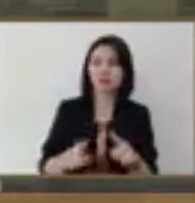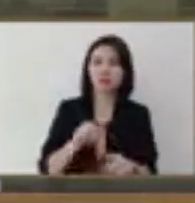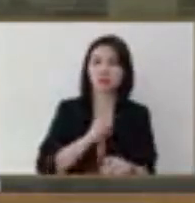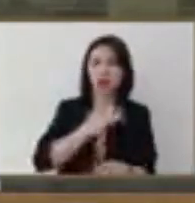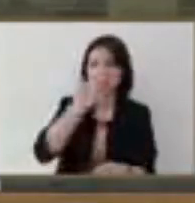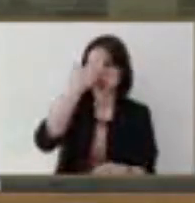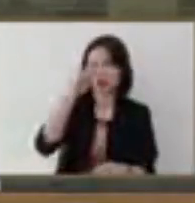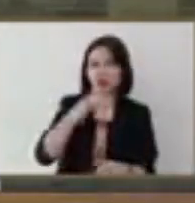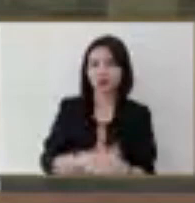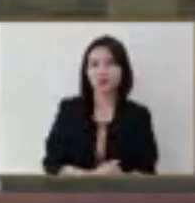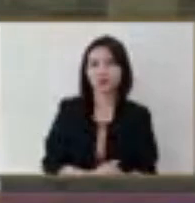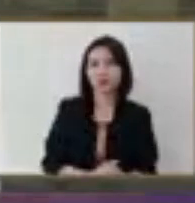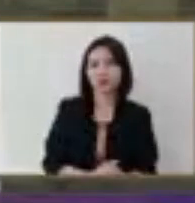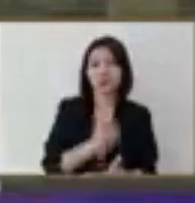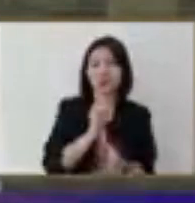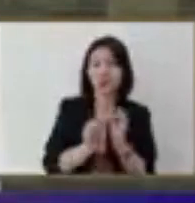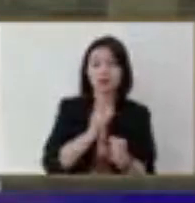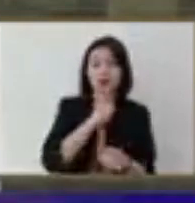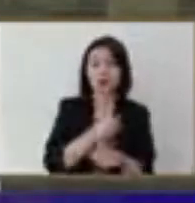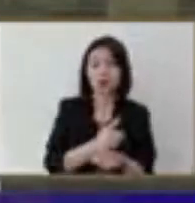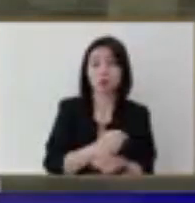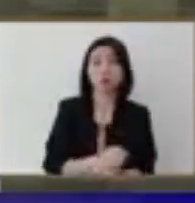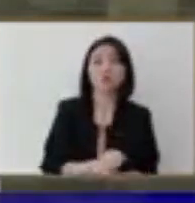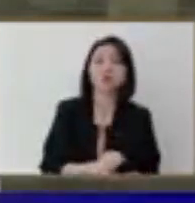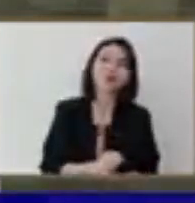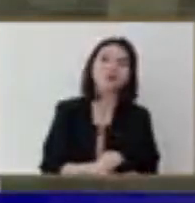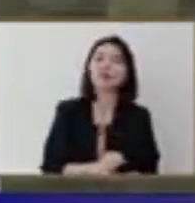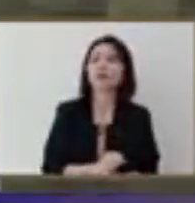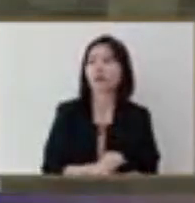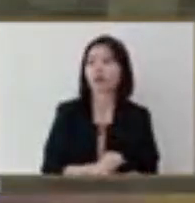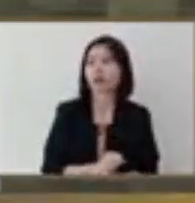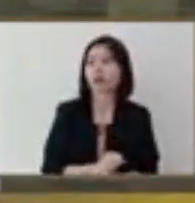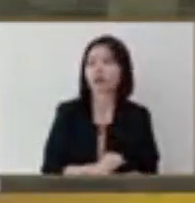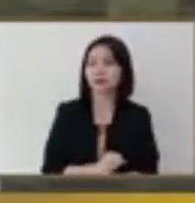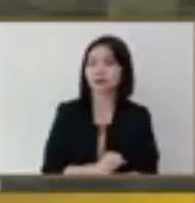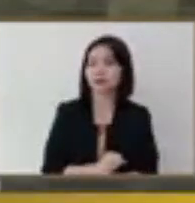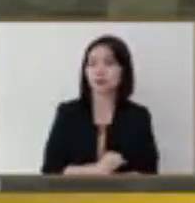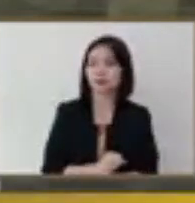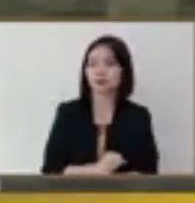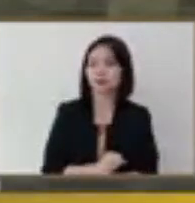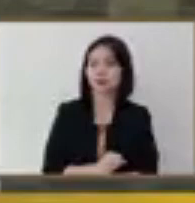not the number one. Kasi una yung sasakyan niya, una siyang nag-deliver.